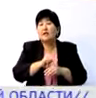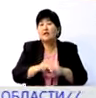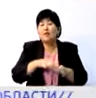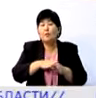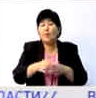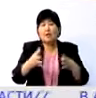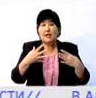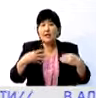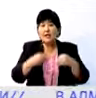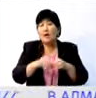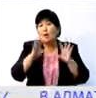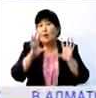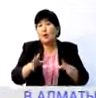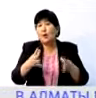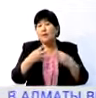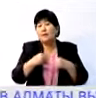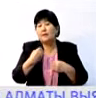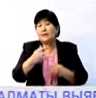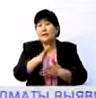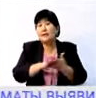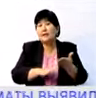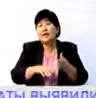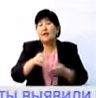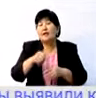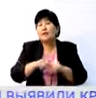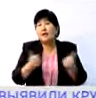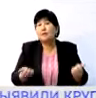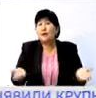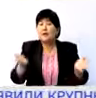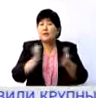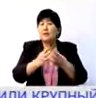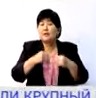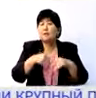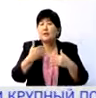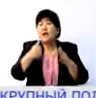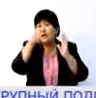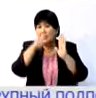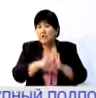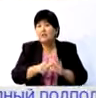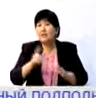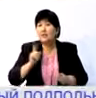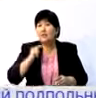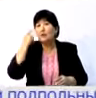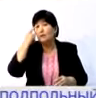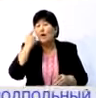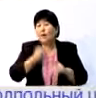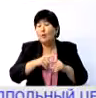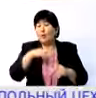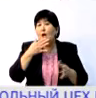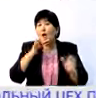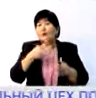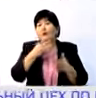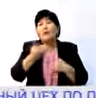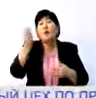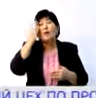полной семье. По закону, с момента подачи заявления на развод для примирения семейным парам отводится 6 месяцев. К сожалению, многие остаются при